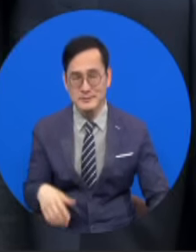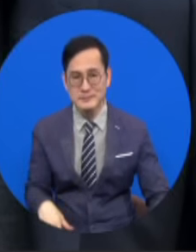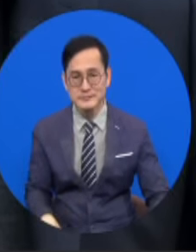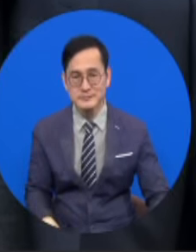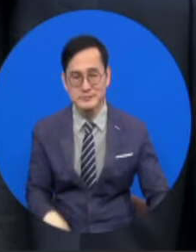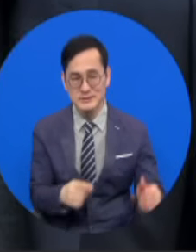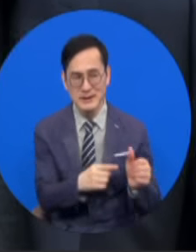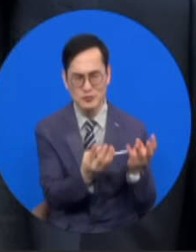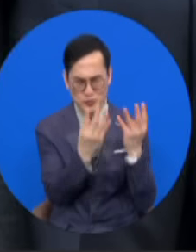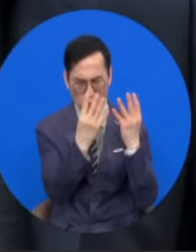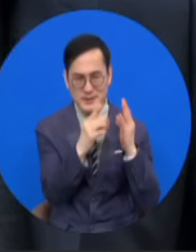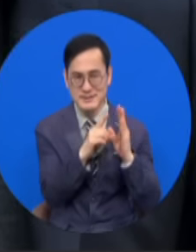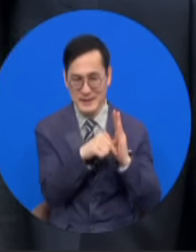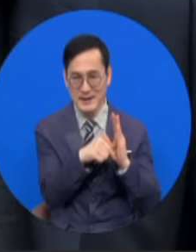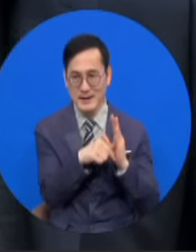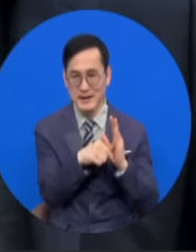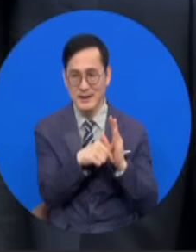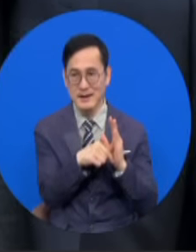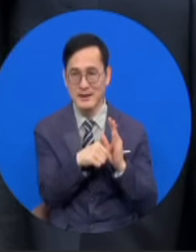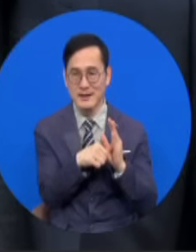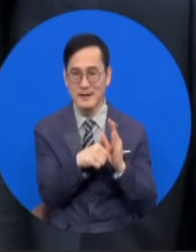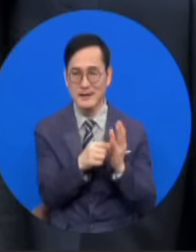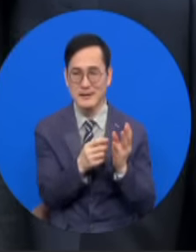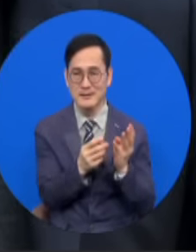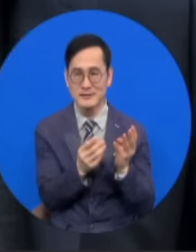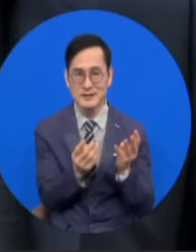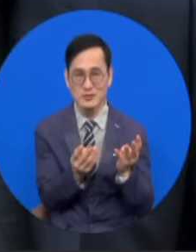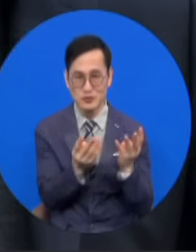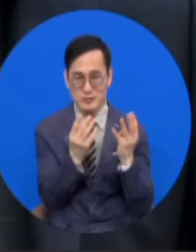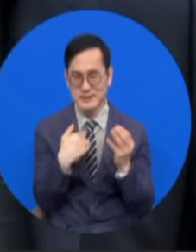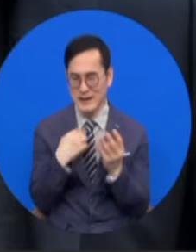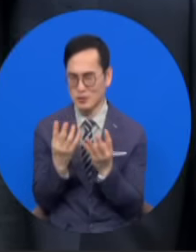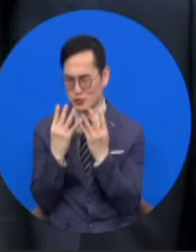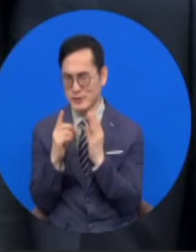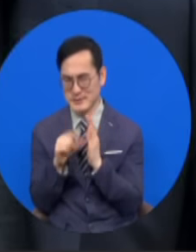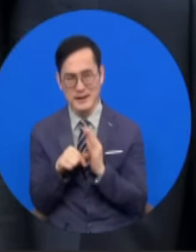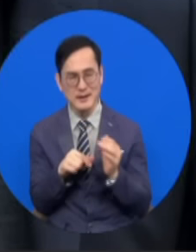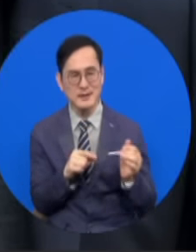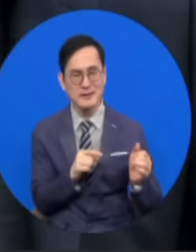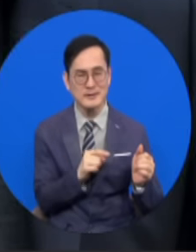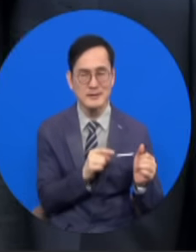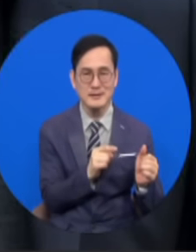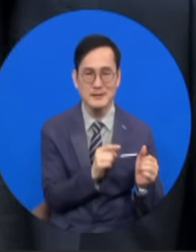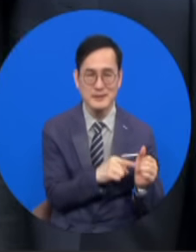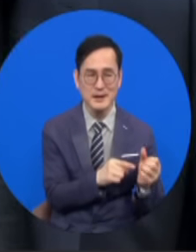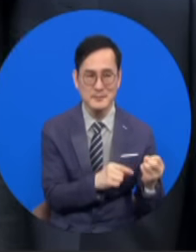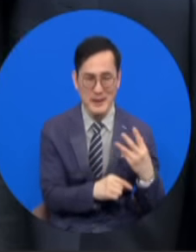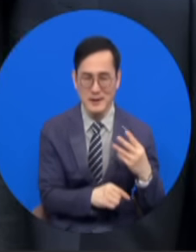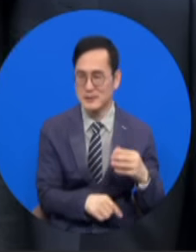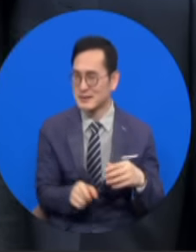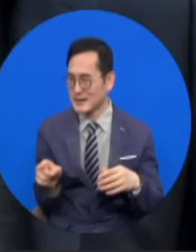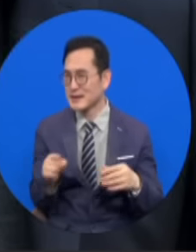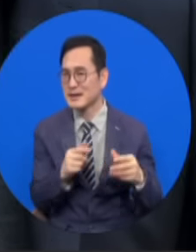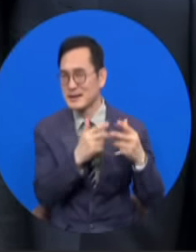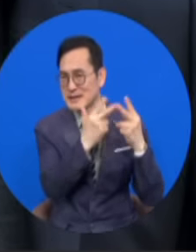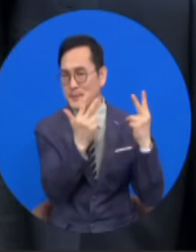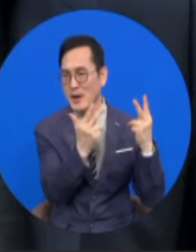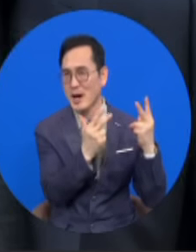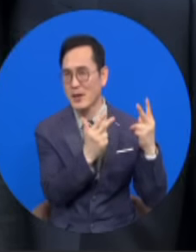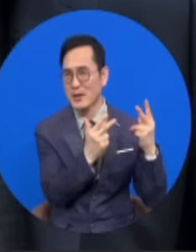상태에서 이재명 캠프와 내 변호사가 계속 통하고 있으니 걱정 말라라고 유 얘기를 했다는 겁니다 이건 2021년 9월